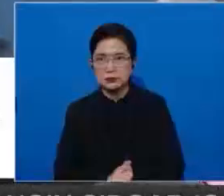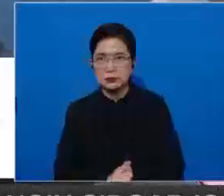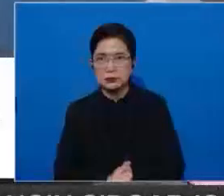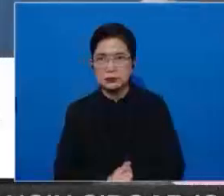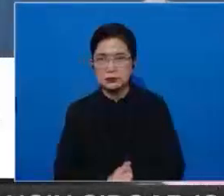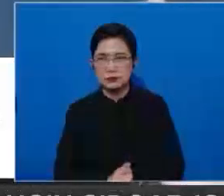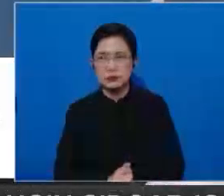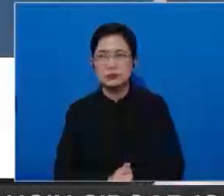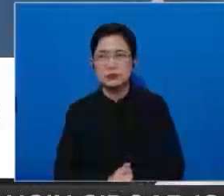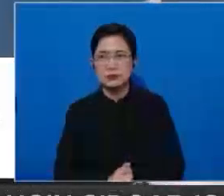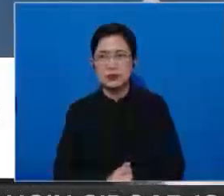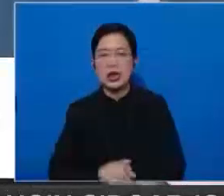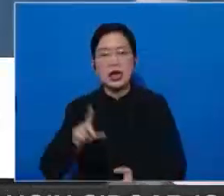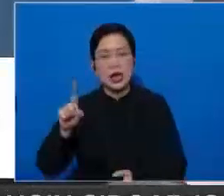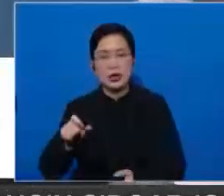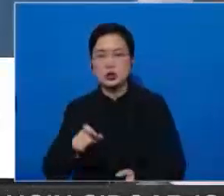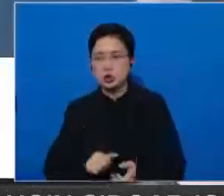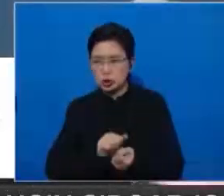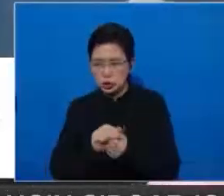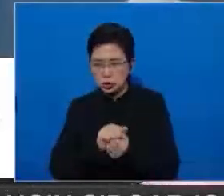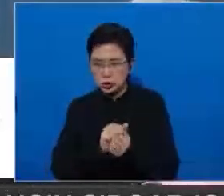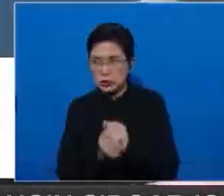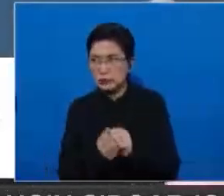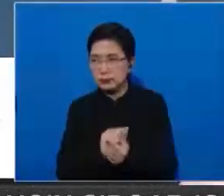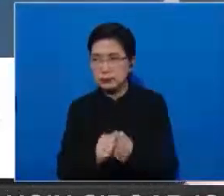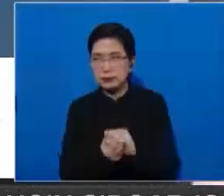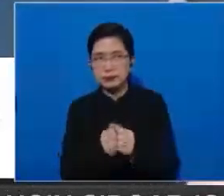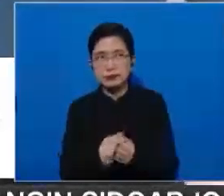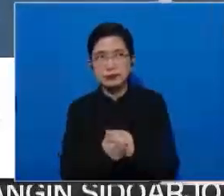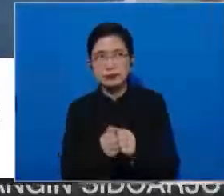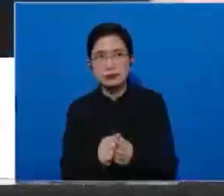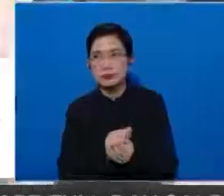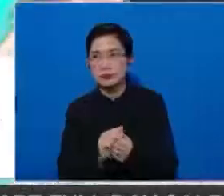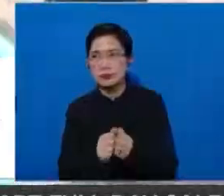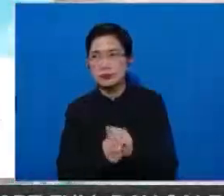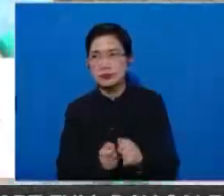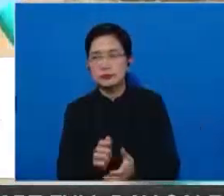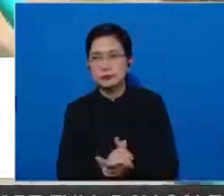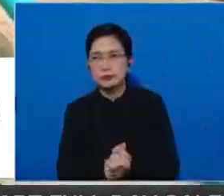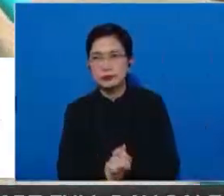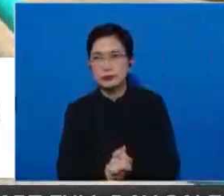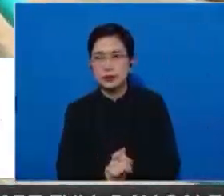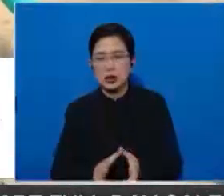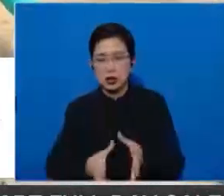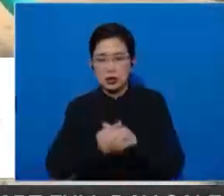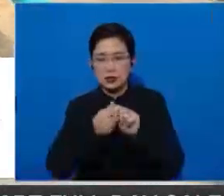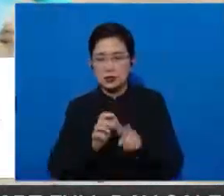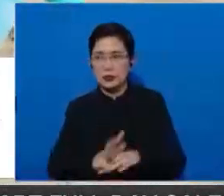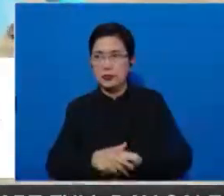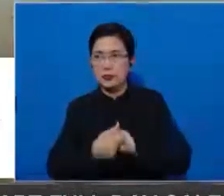apek. Jadi harus cuci bersih ya, Bu? Ya? 4 kali ya, Bu? Iya, tangan juga gini, teman. Coba gimana, Bu?